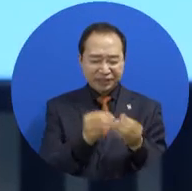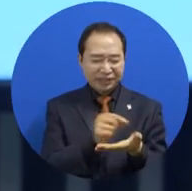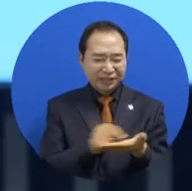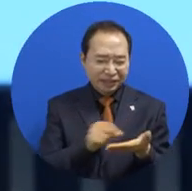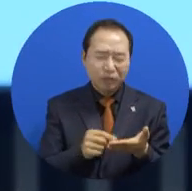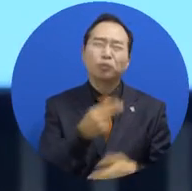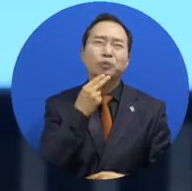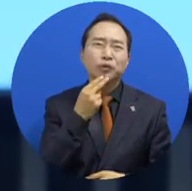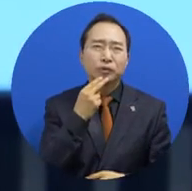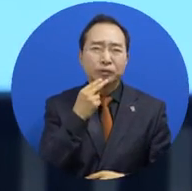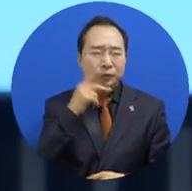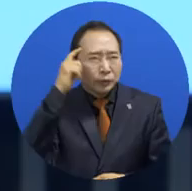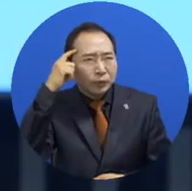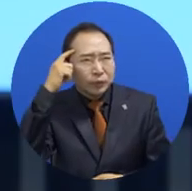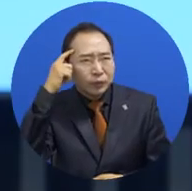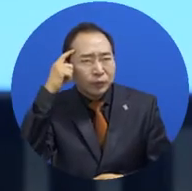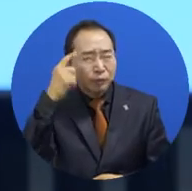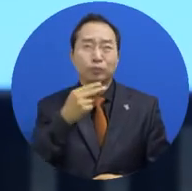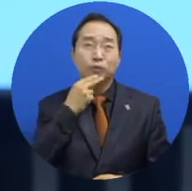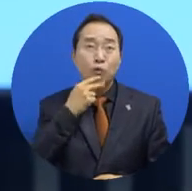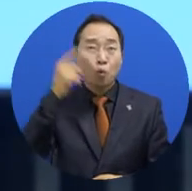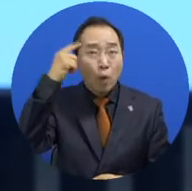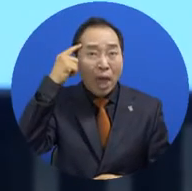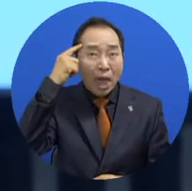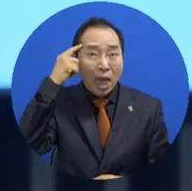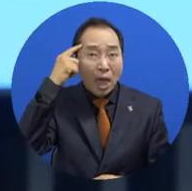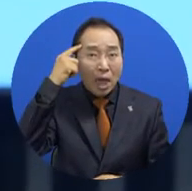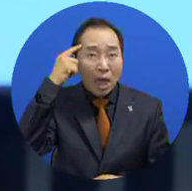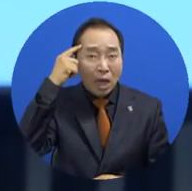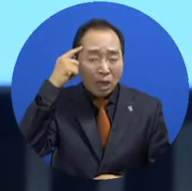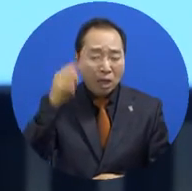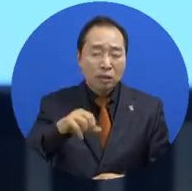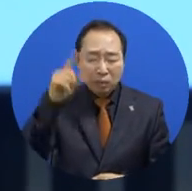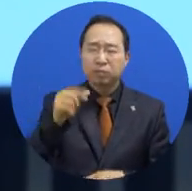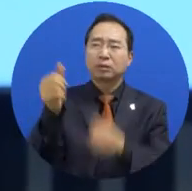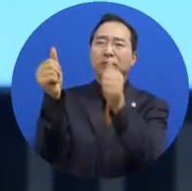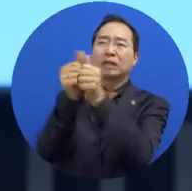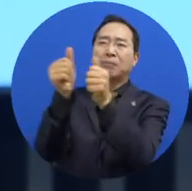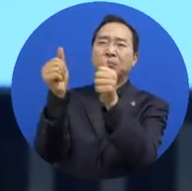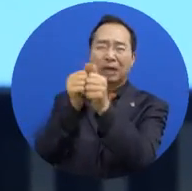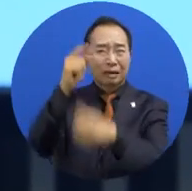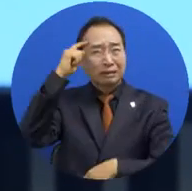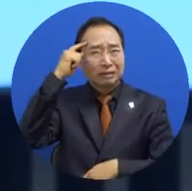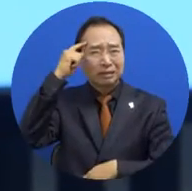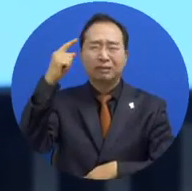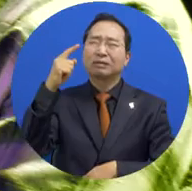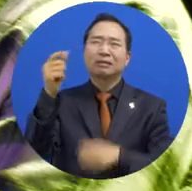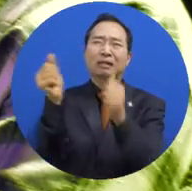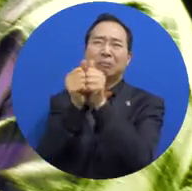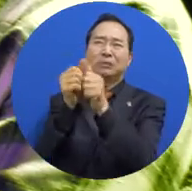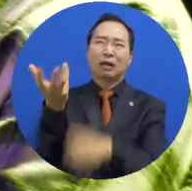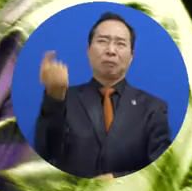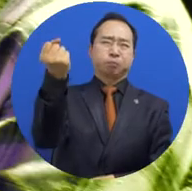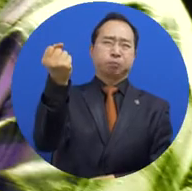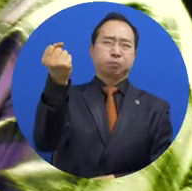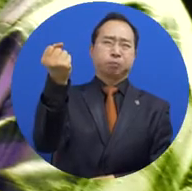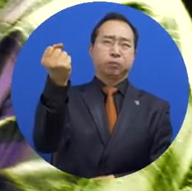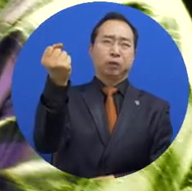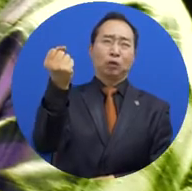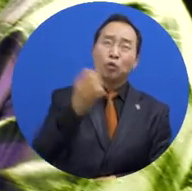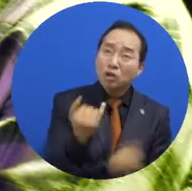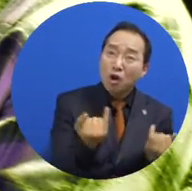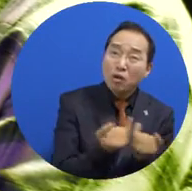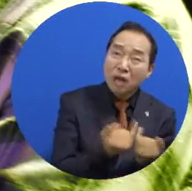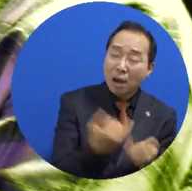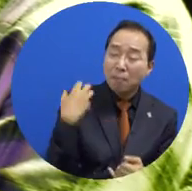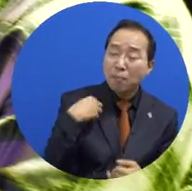글쓰기나 아니면 이 지식을 창조하는 데서 소외가 됐냐면 남성이 그걸 독점하기도 했지만 여성은 아이를